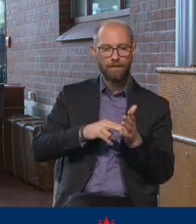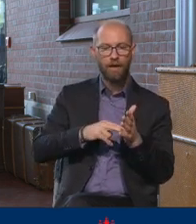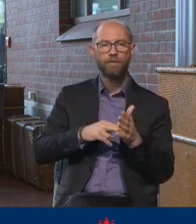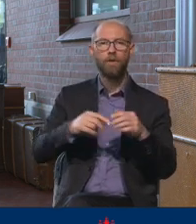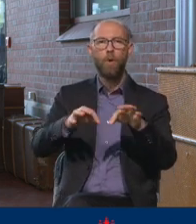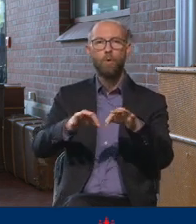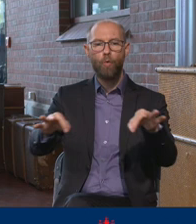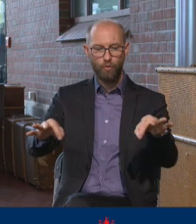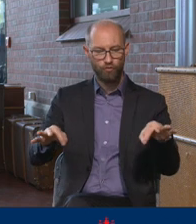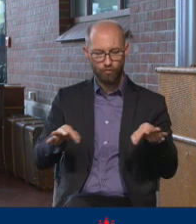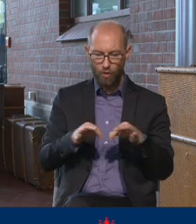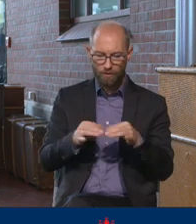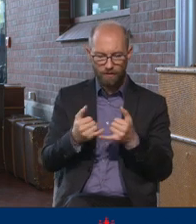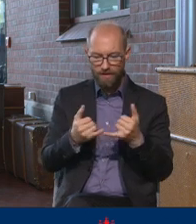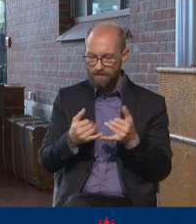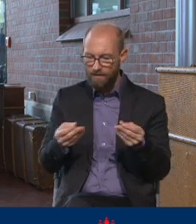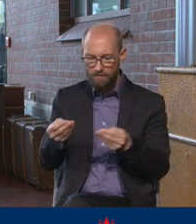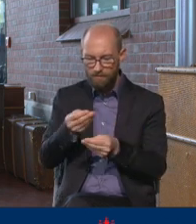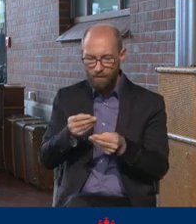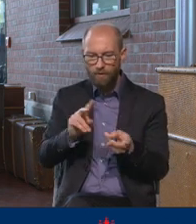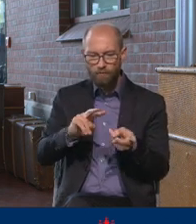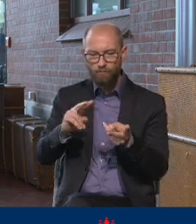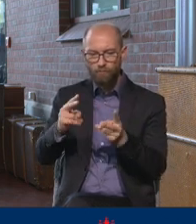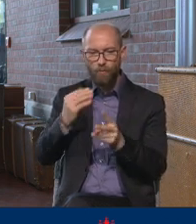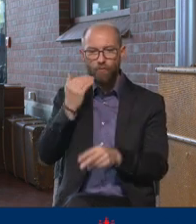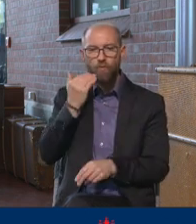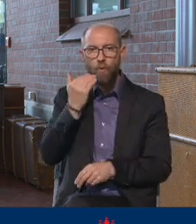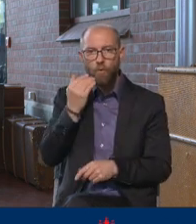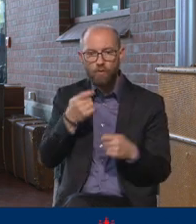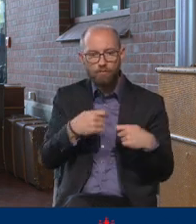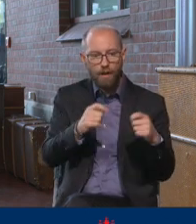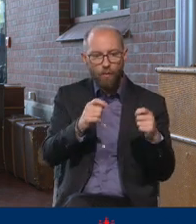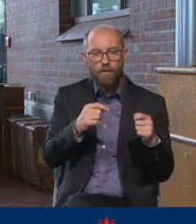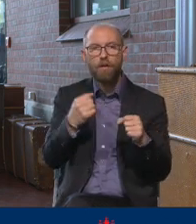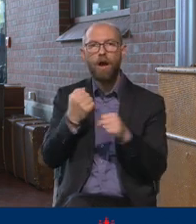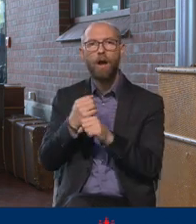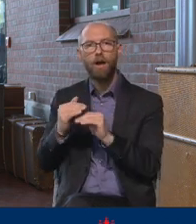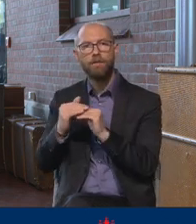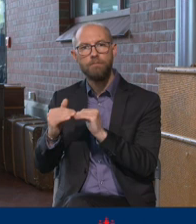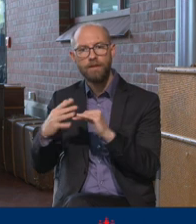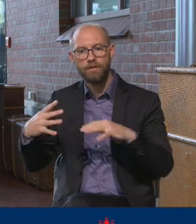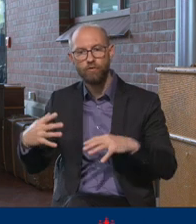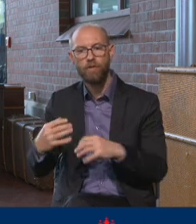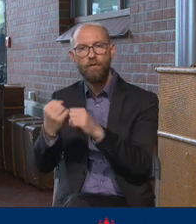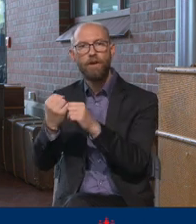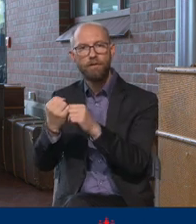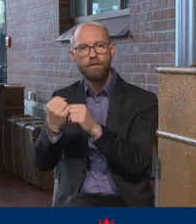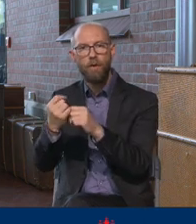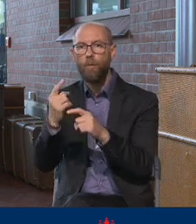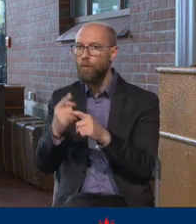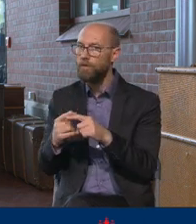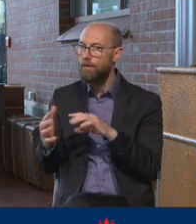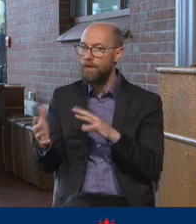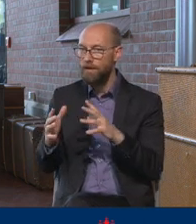die dann wiederum info münden in arbeitsplätze können aber natürlich auch möglicherweise